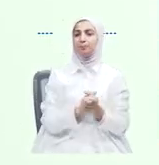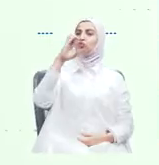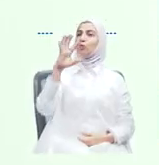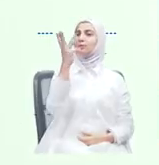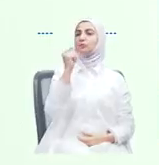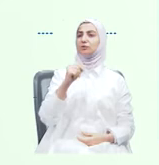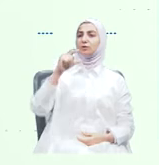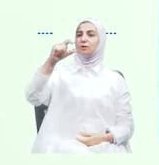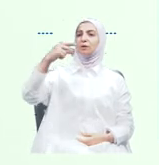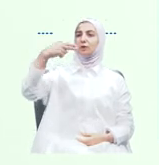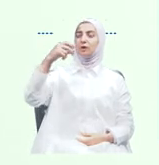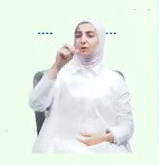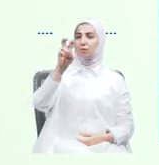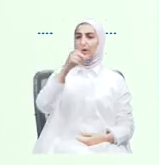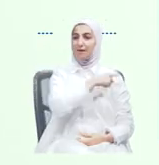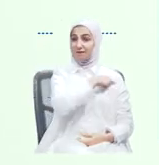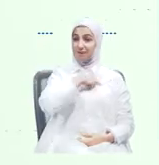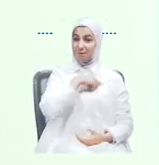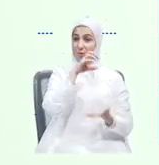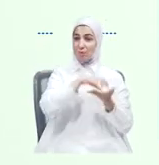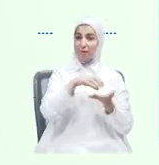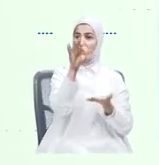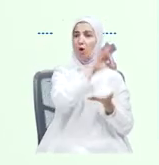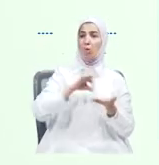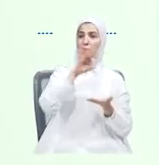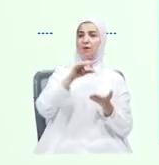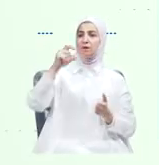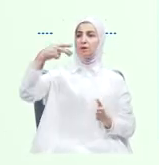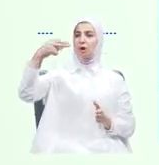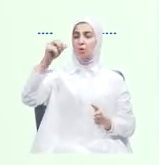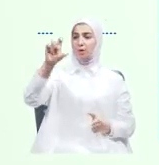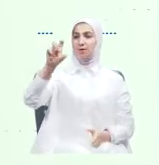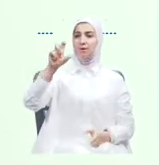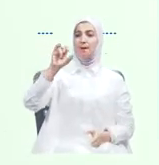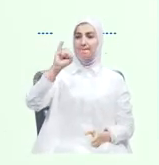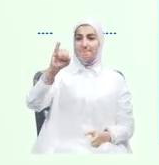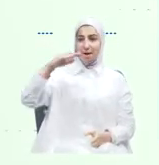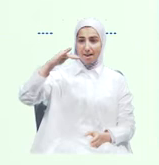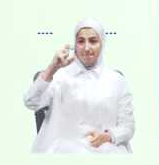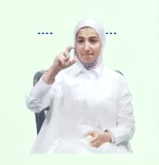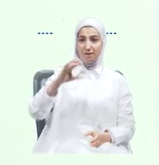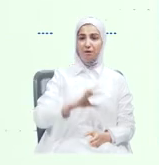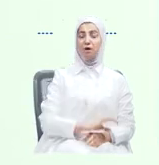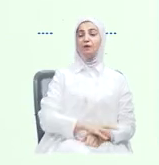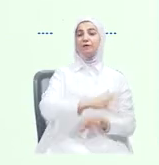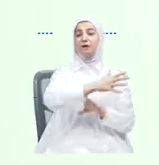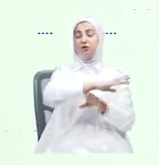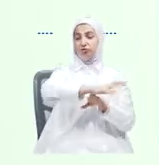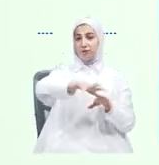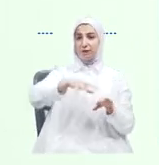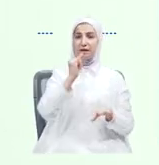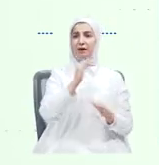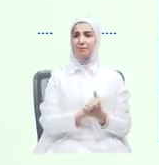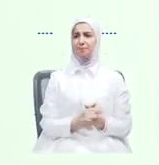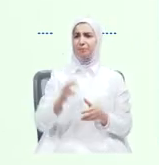الإجابة اسم الدعوة والمنطقة، دعوة محمد بن عبد الوهاب في الجزيرة العربية،